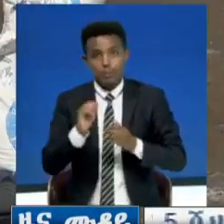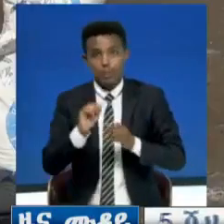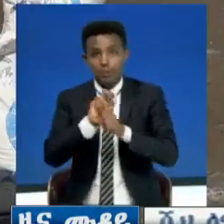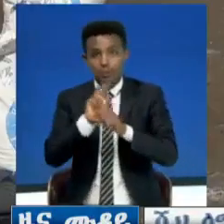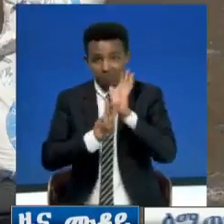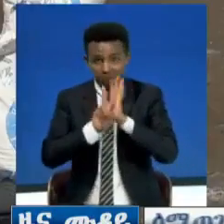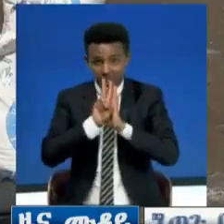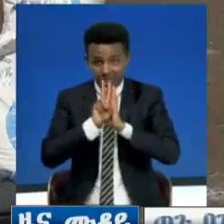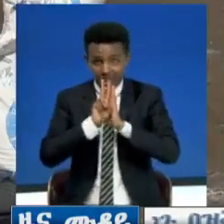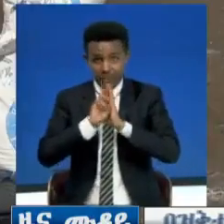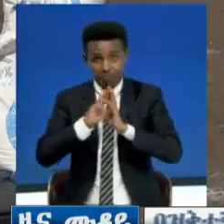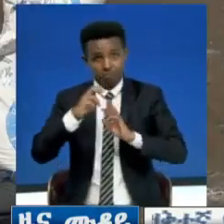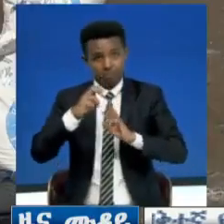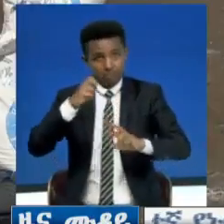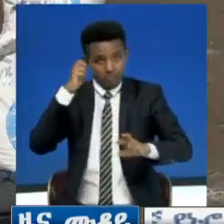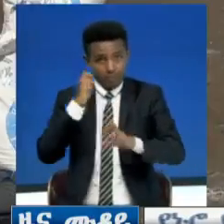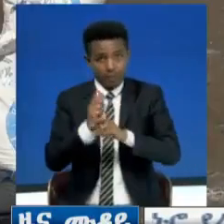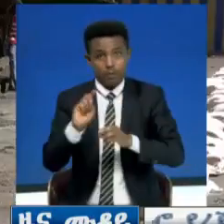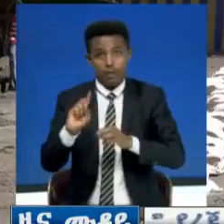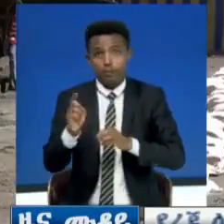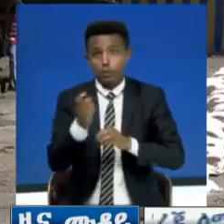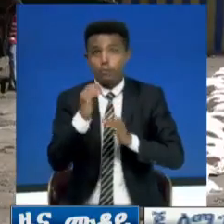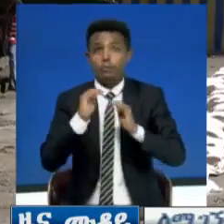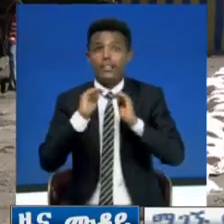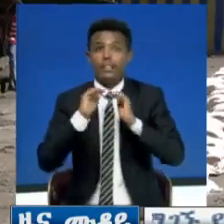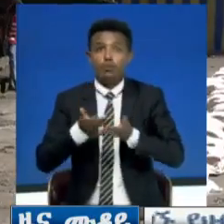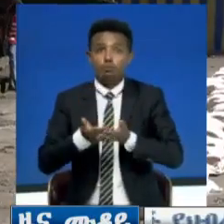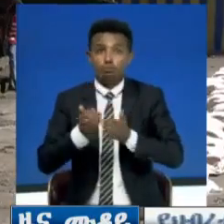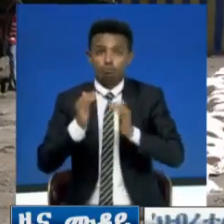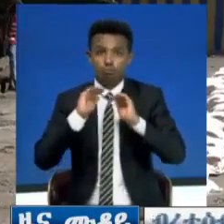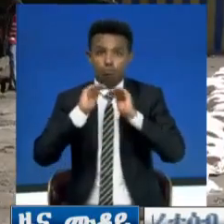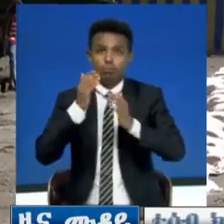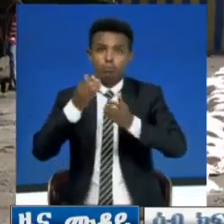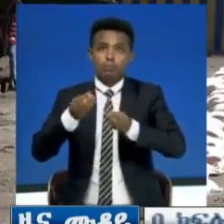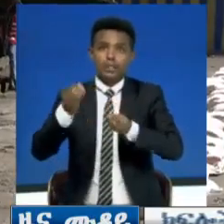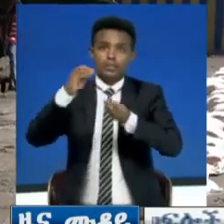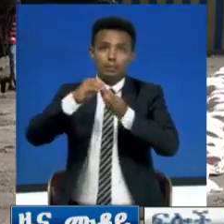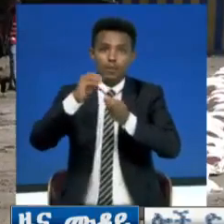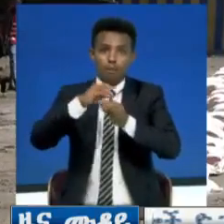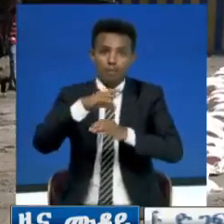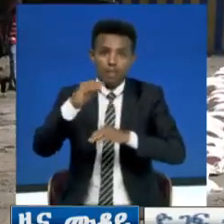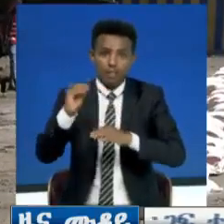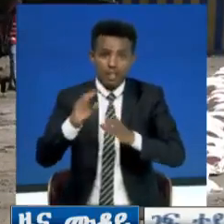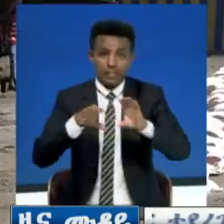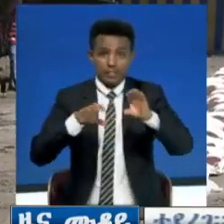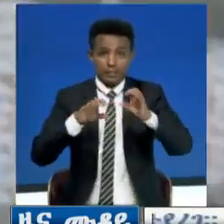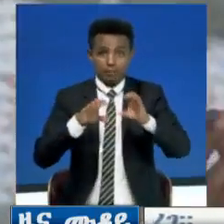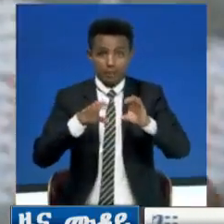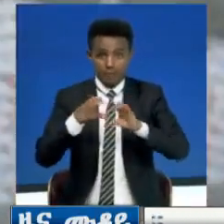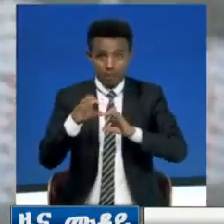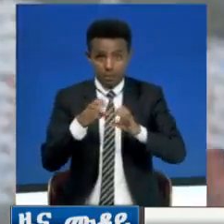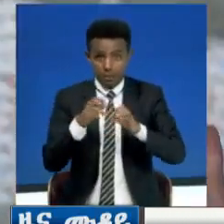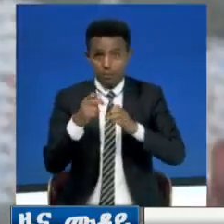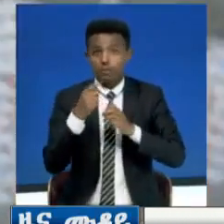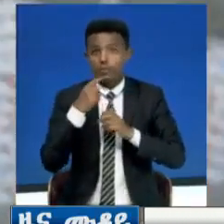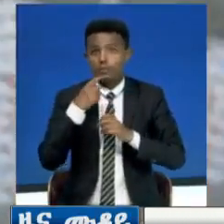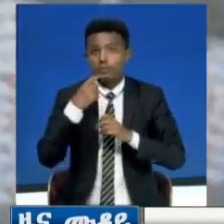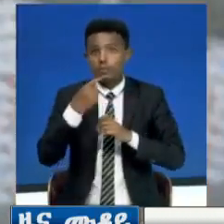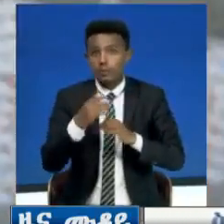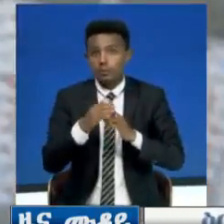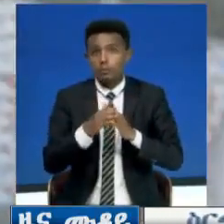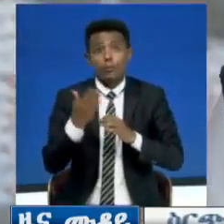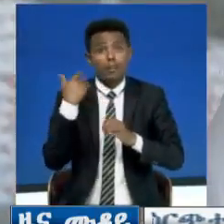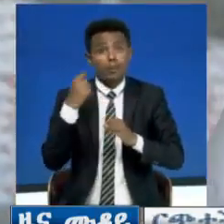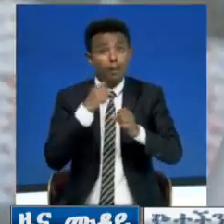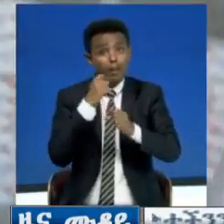አመታት መጠኑ መጨመሩንና ስርጭቱም ወረርሽኙን በማያስፋፋ መልኩ መከናወኑን አስረድቷል። የዛሬ አመት አሁን ህዝብ ተሰብስቦ ነበር